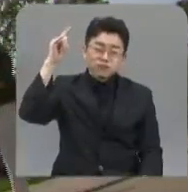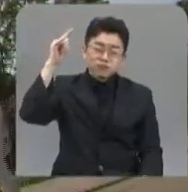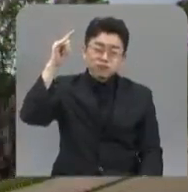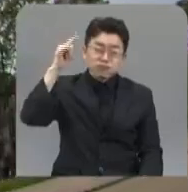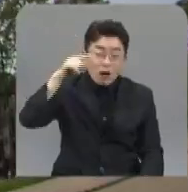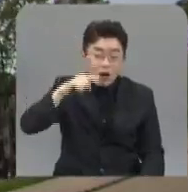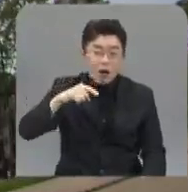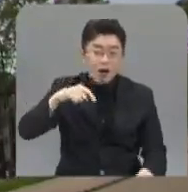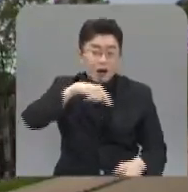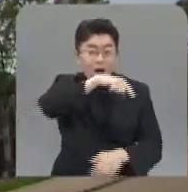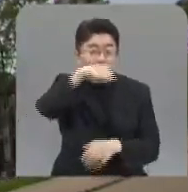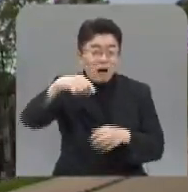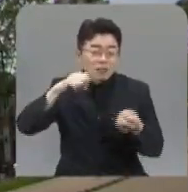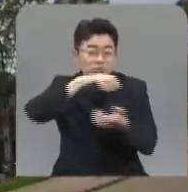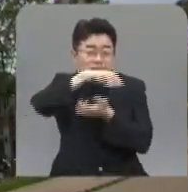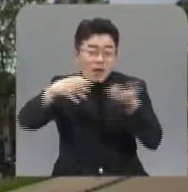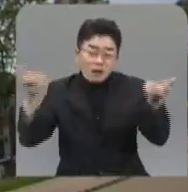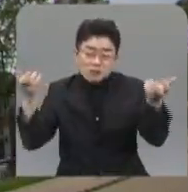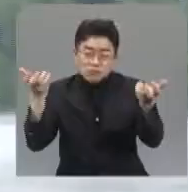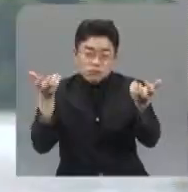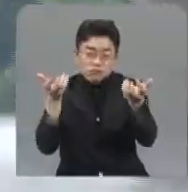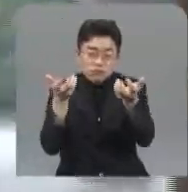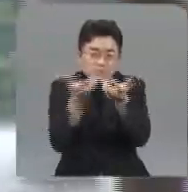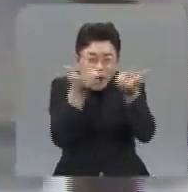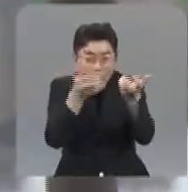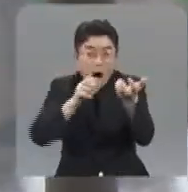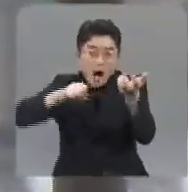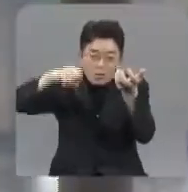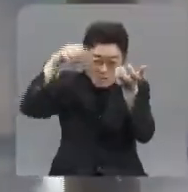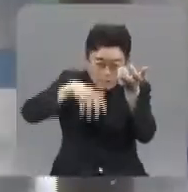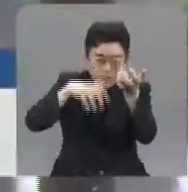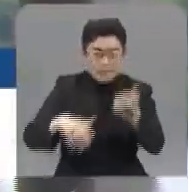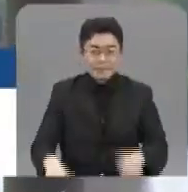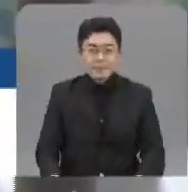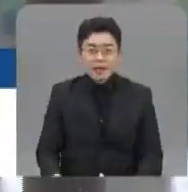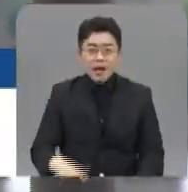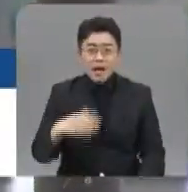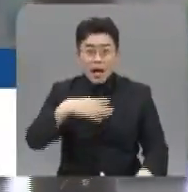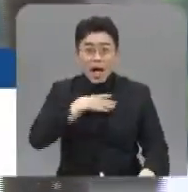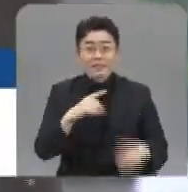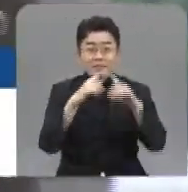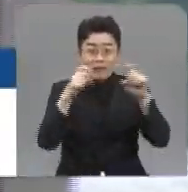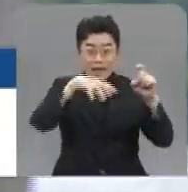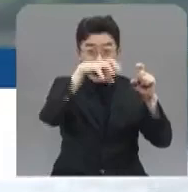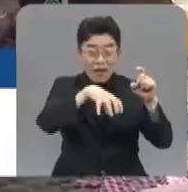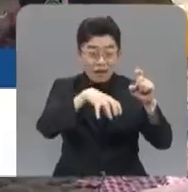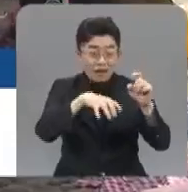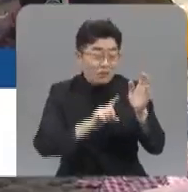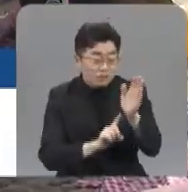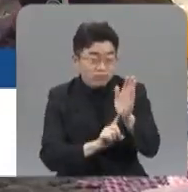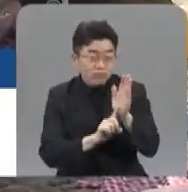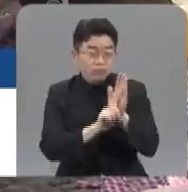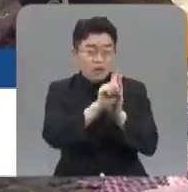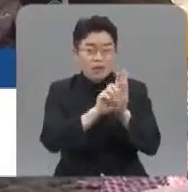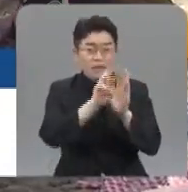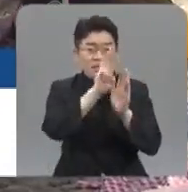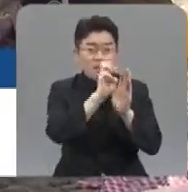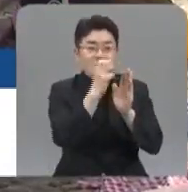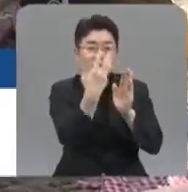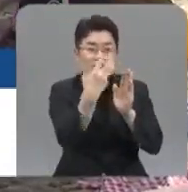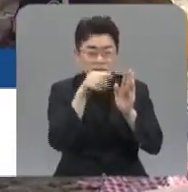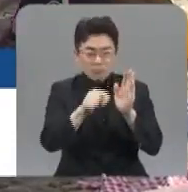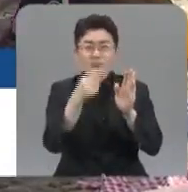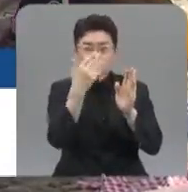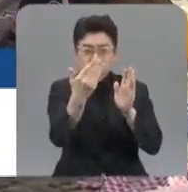temporairement submergés des alertes fortes pluies ont également été émises à Séoul et à desjon la température à